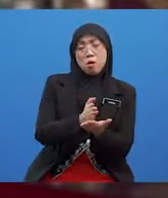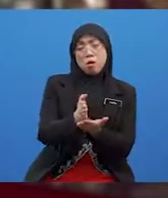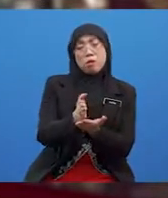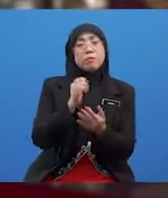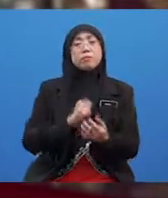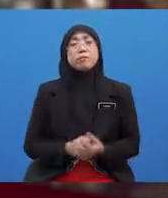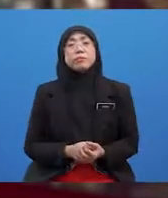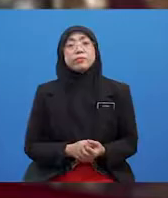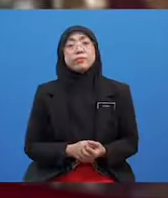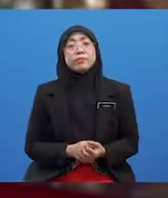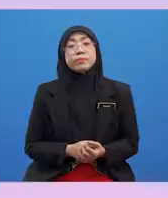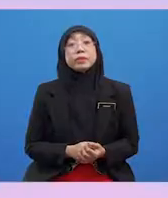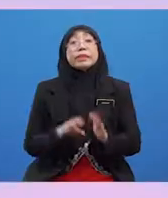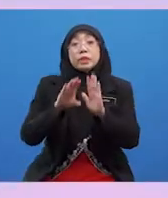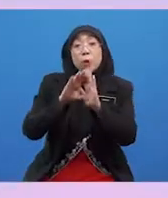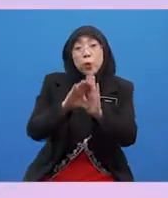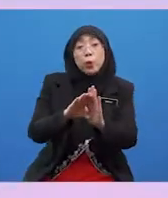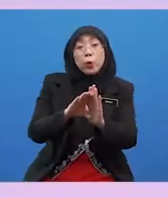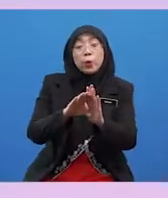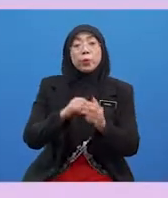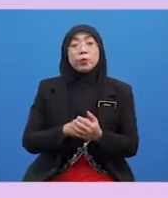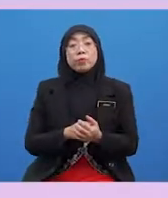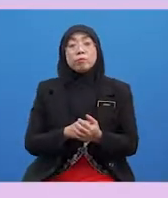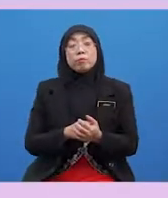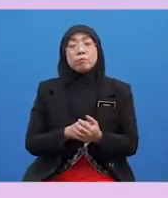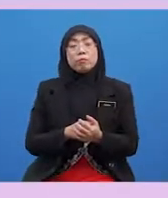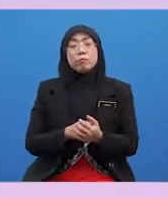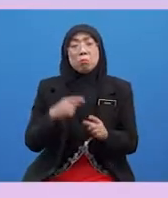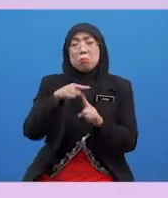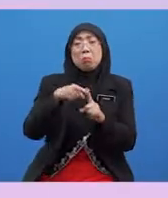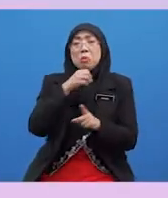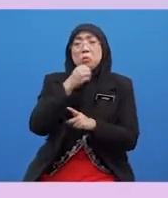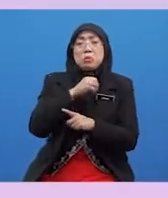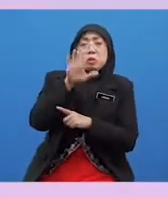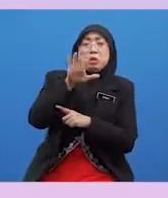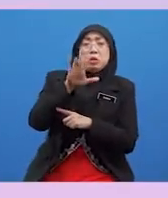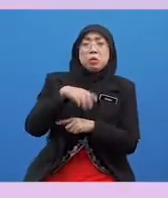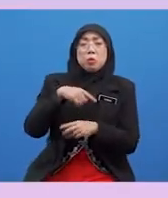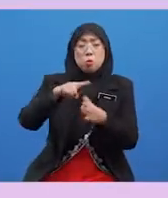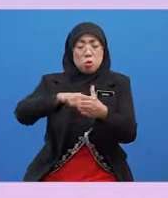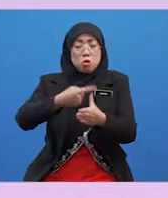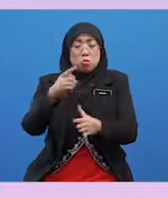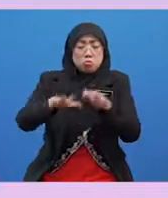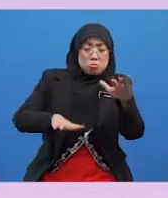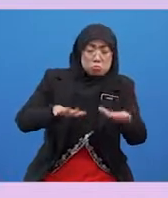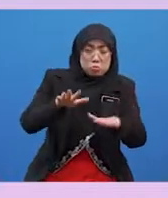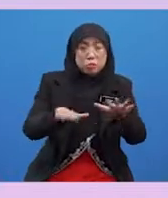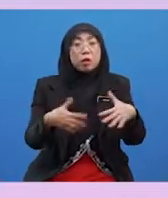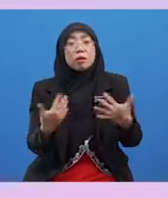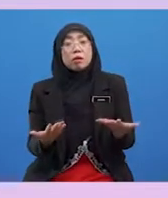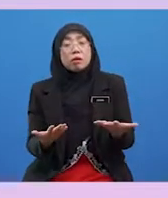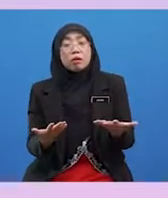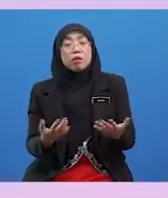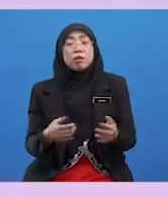Contoh perkembangan motor ialah merangkak pada usia 5 bulan, berjalan pada usia 1 tahun